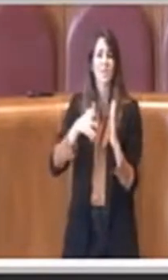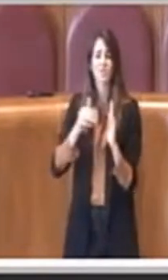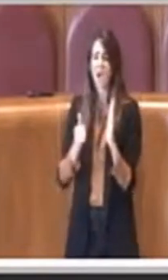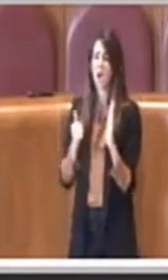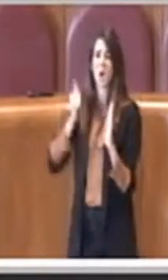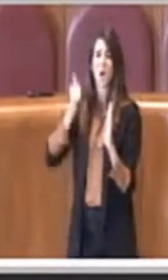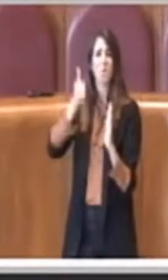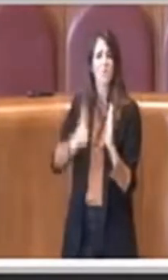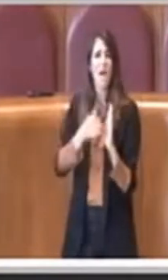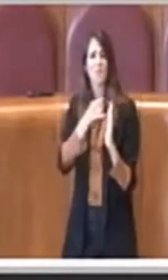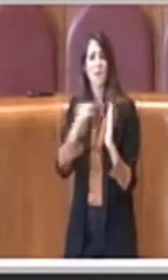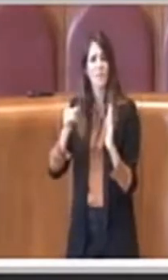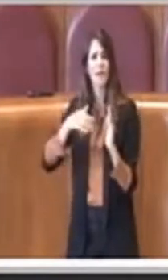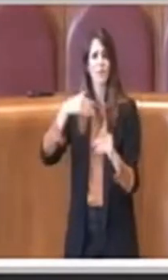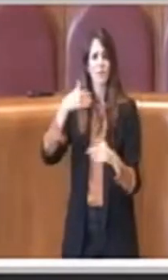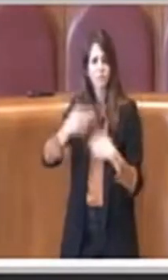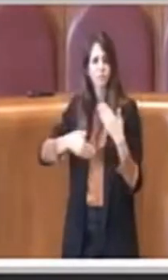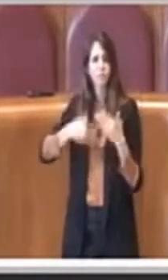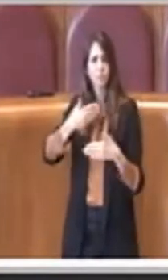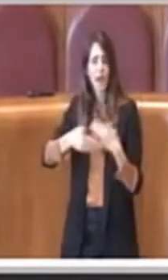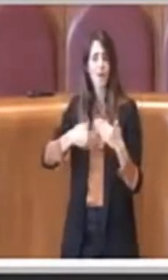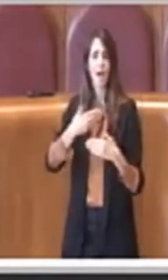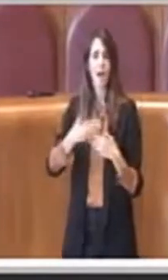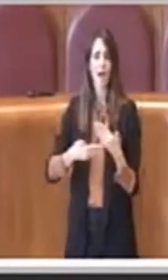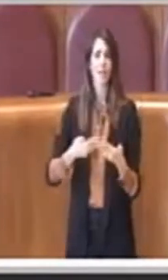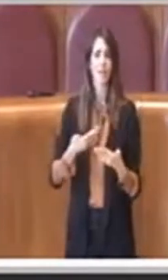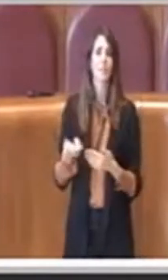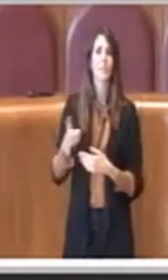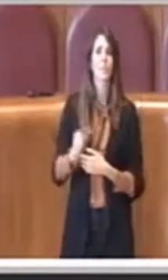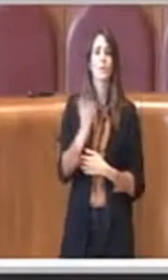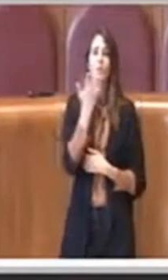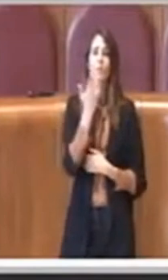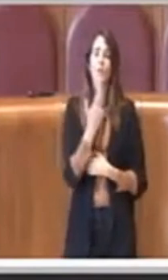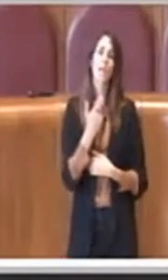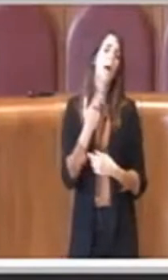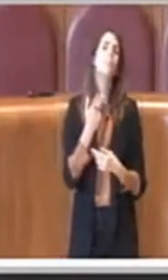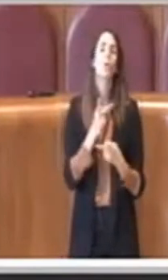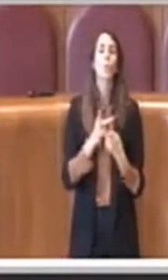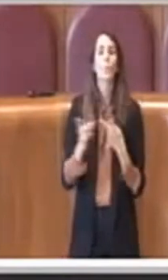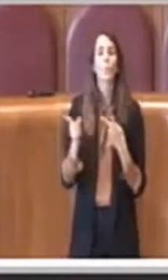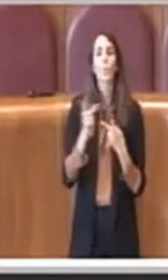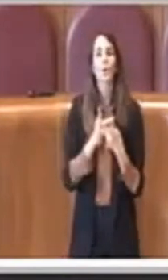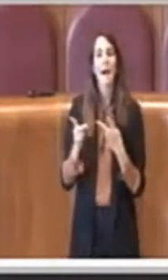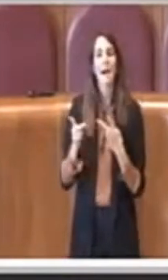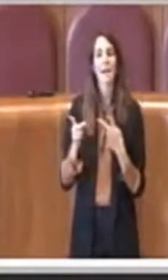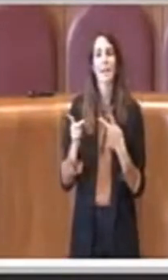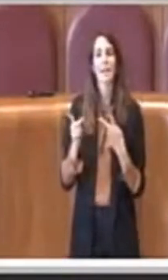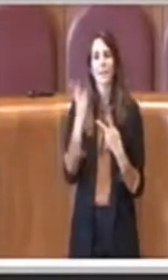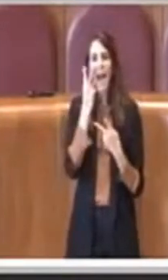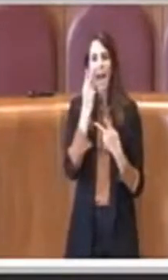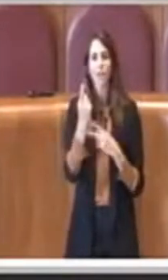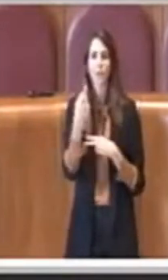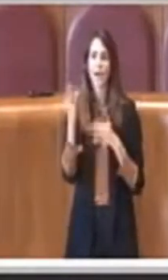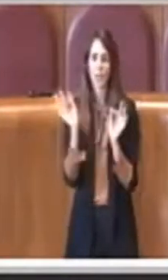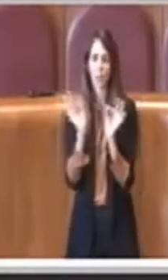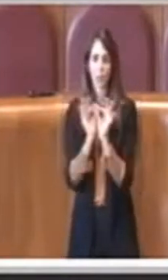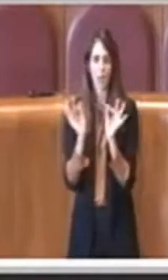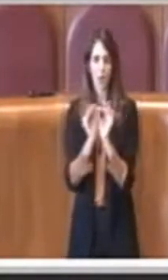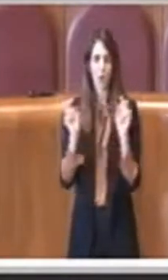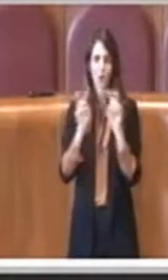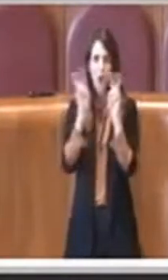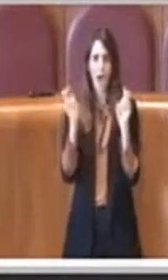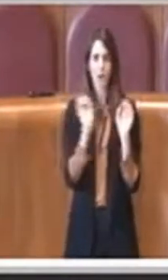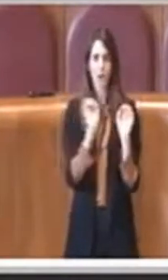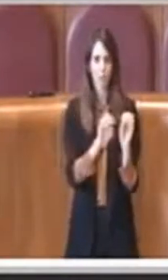circa, per trovare appunto una convergenza su questi temi. Entriamo un po'